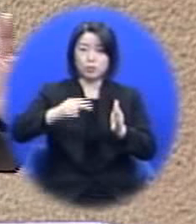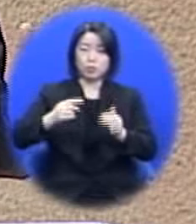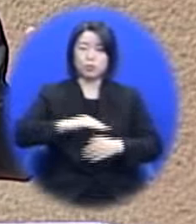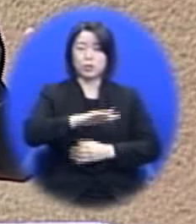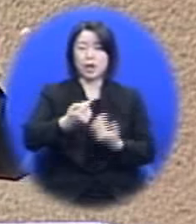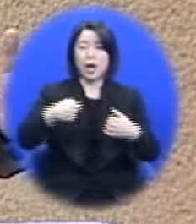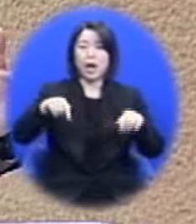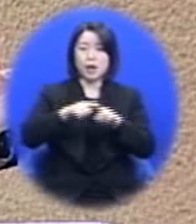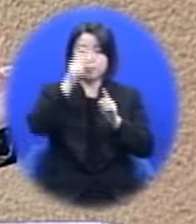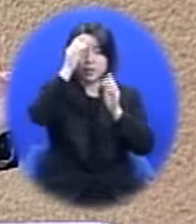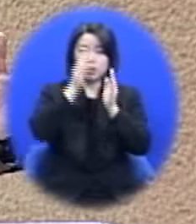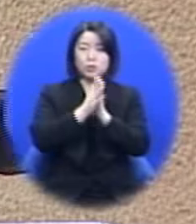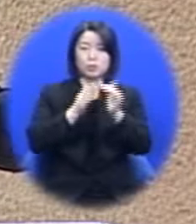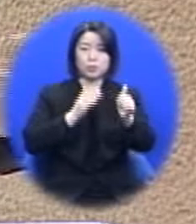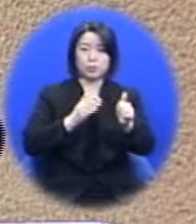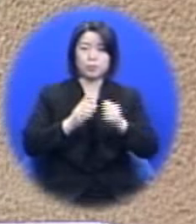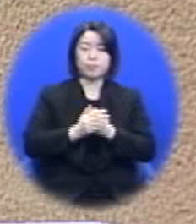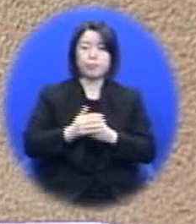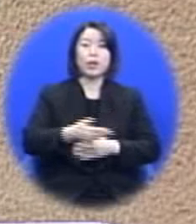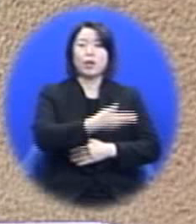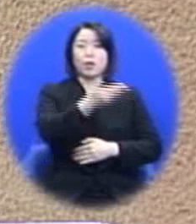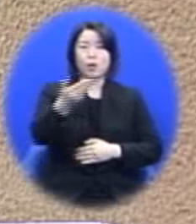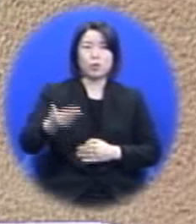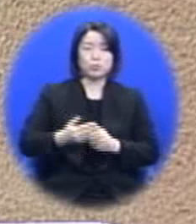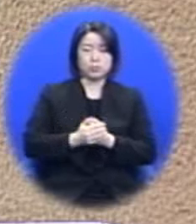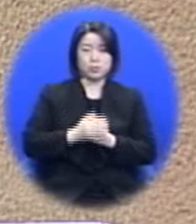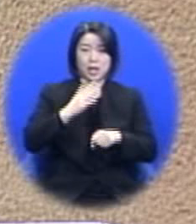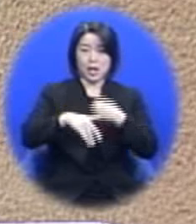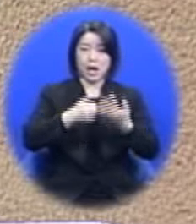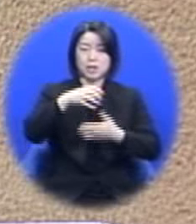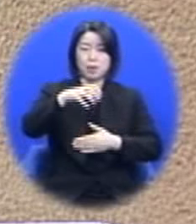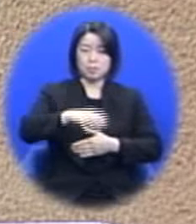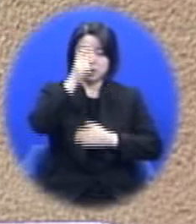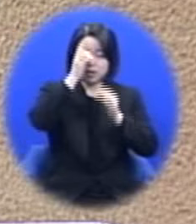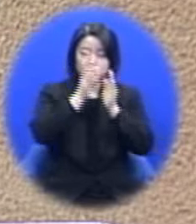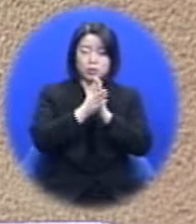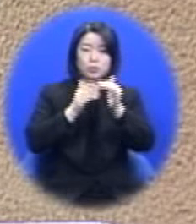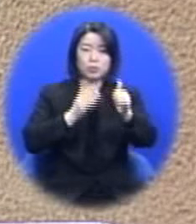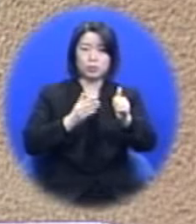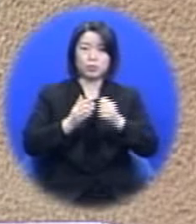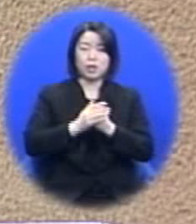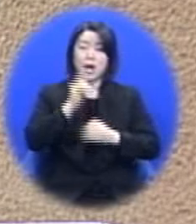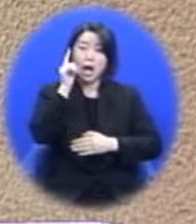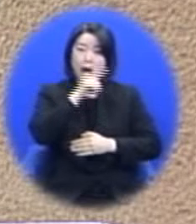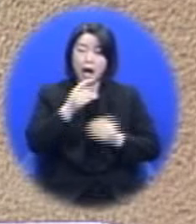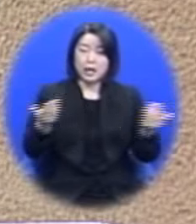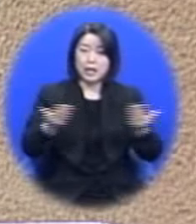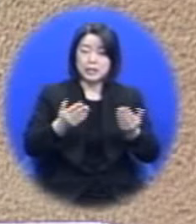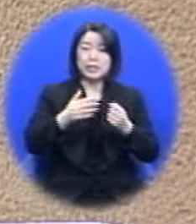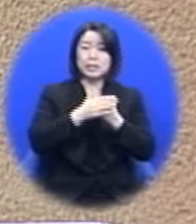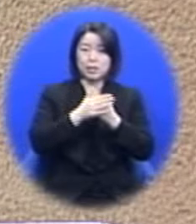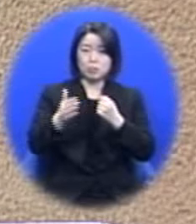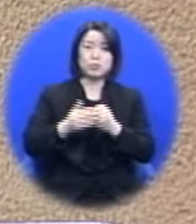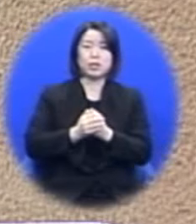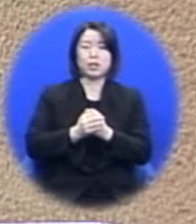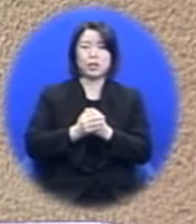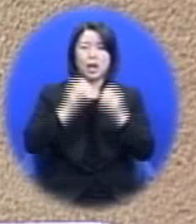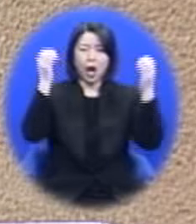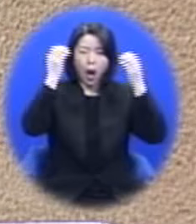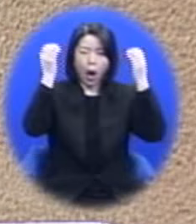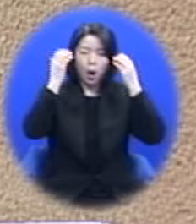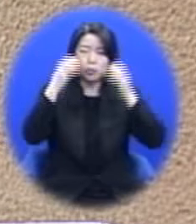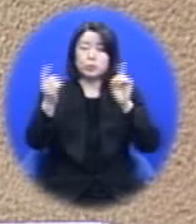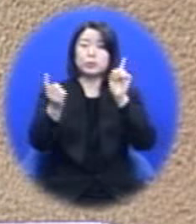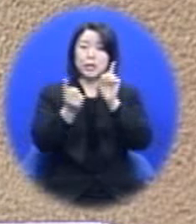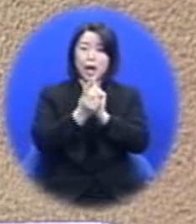같이 기도하려고 합니다. 여러분, 하나님 앞에 기도하십시다. 악한 일로 인해서 고통당하시는